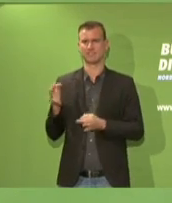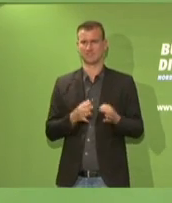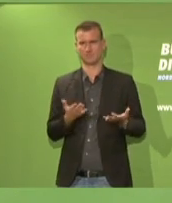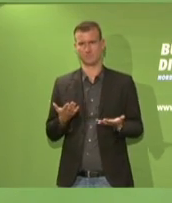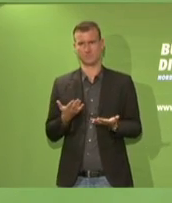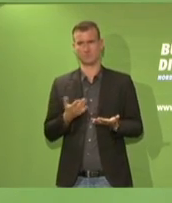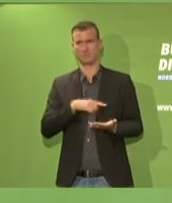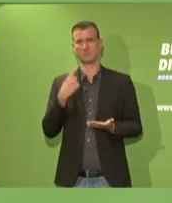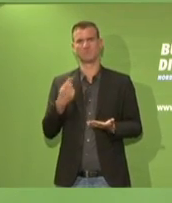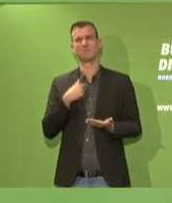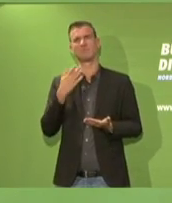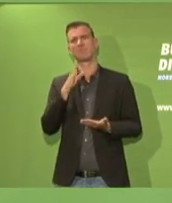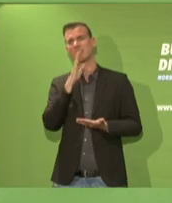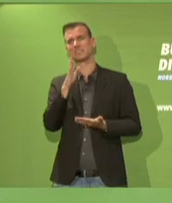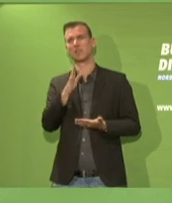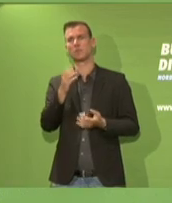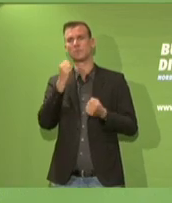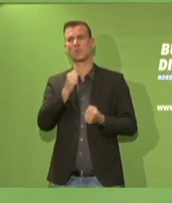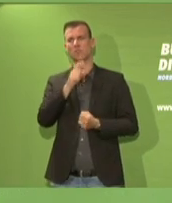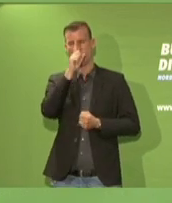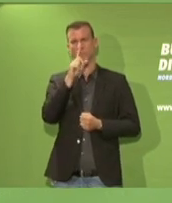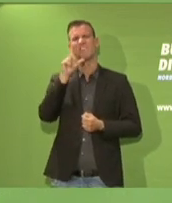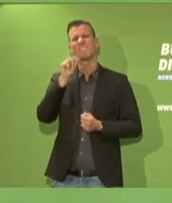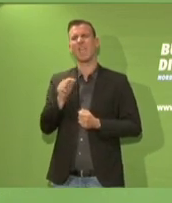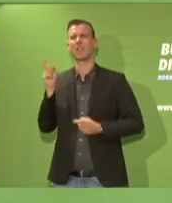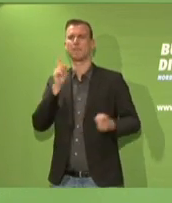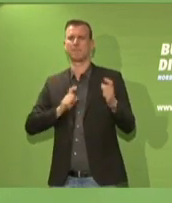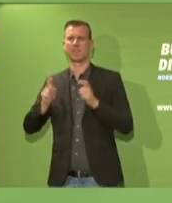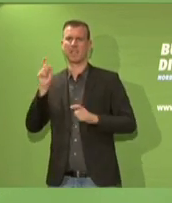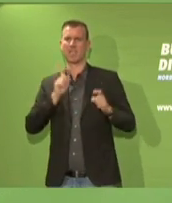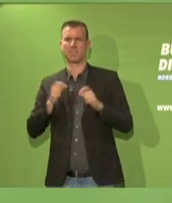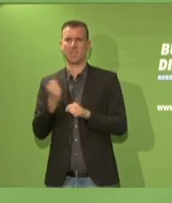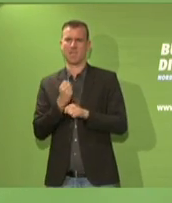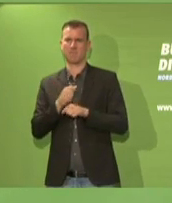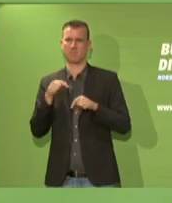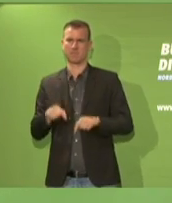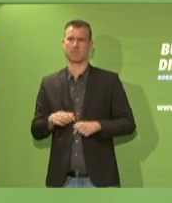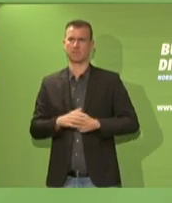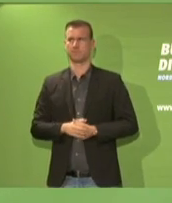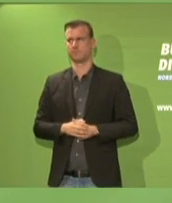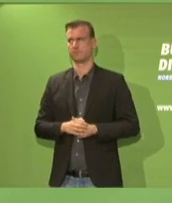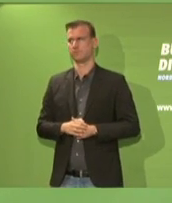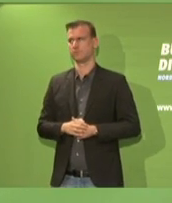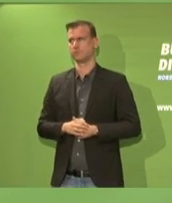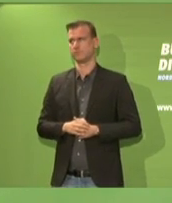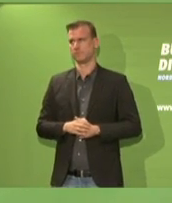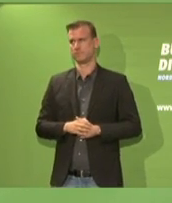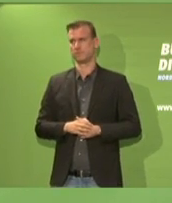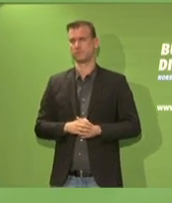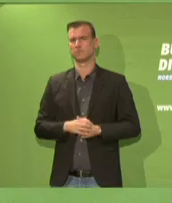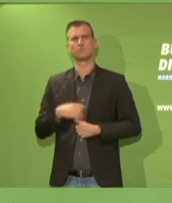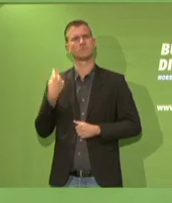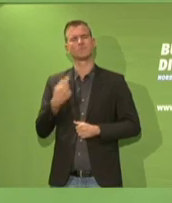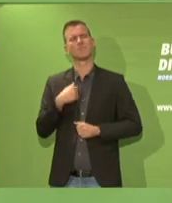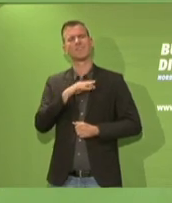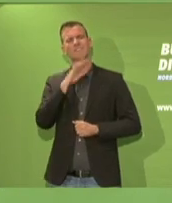sind tendenziell deutschlastig. Wenige Migrantinnen und Migranten arbeiten bei uns mit. Wir verlieren zu